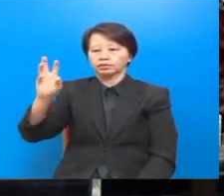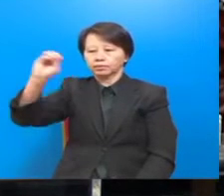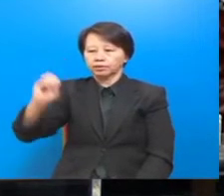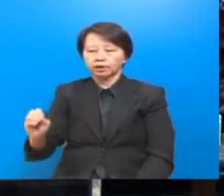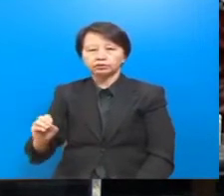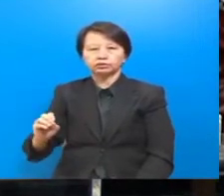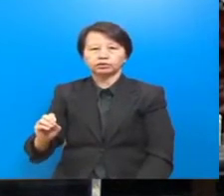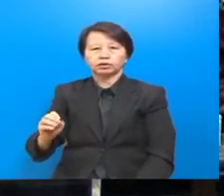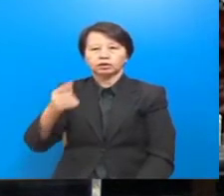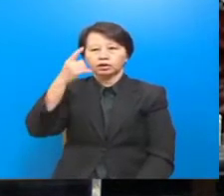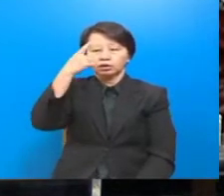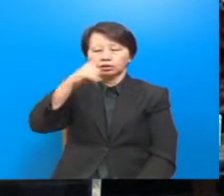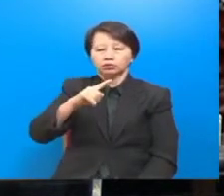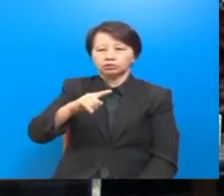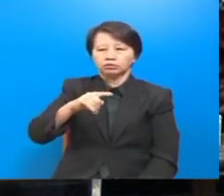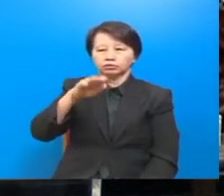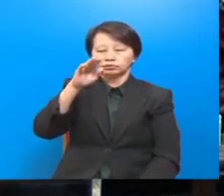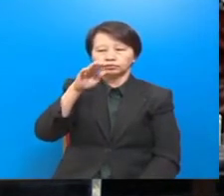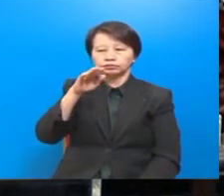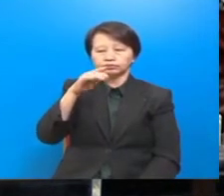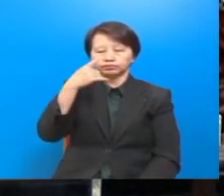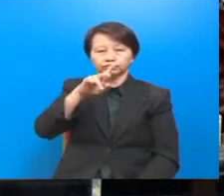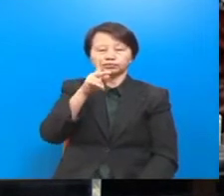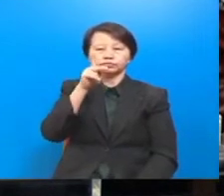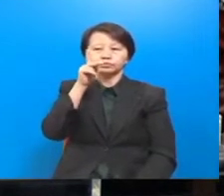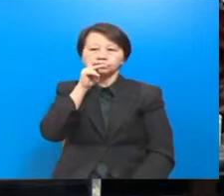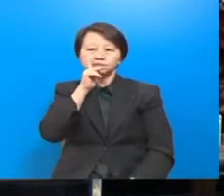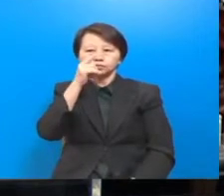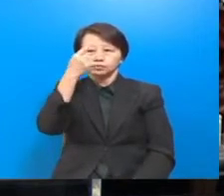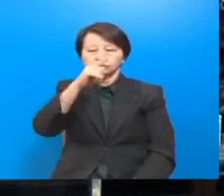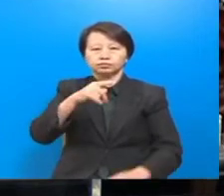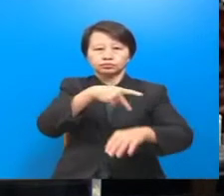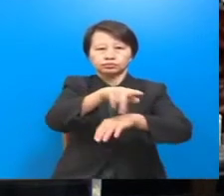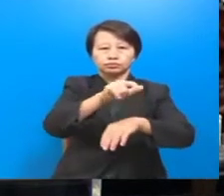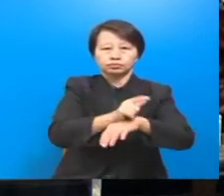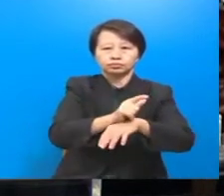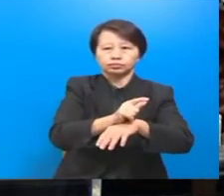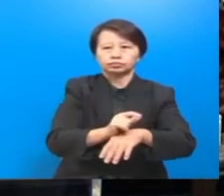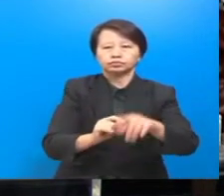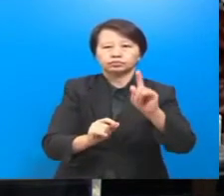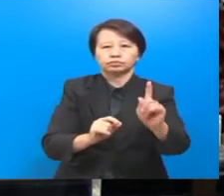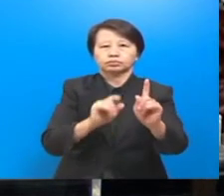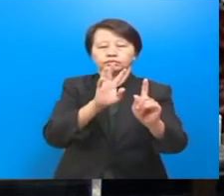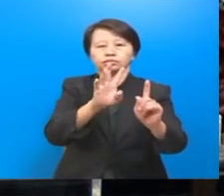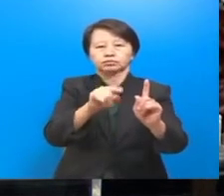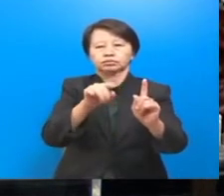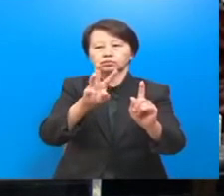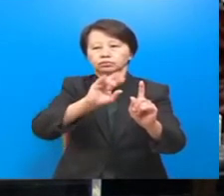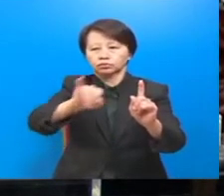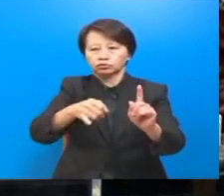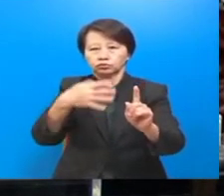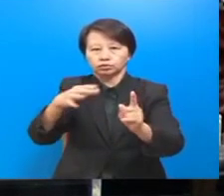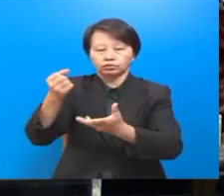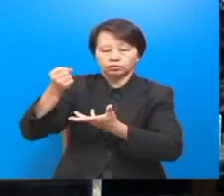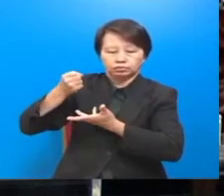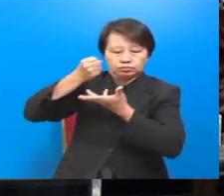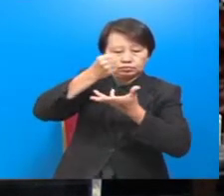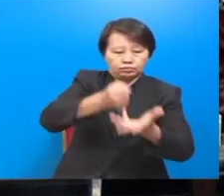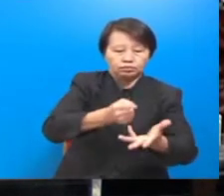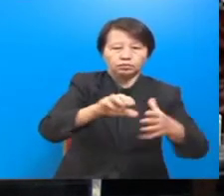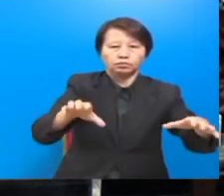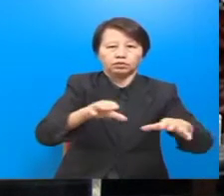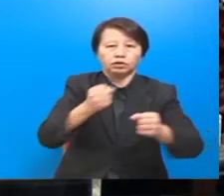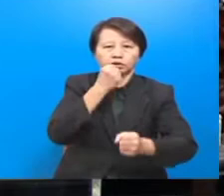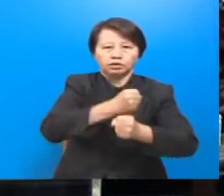bagi mengurangkan kadar n ada bayu di kedah termasuk lengkawi sebanyak 147 juta atau diperuntukkan bagi